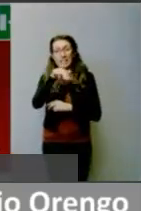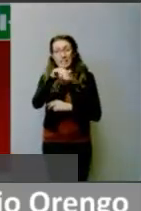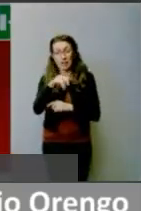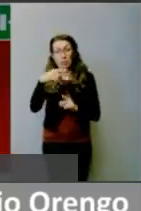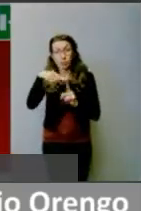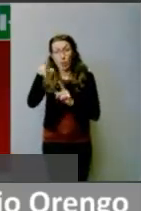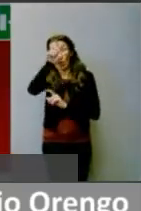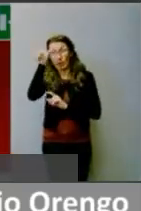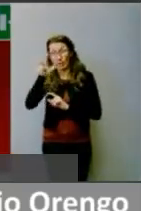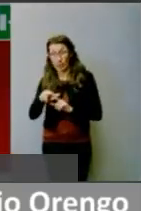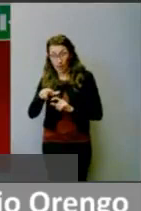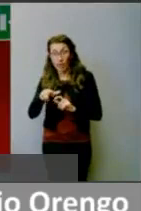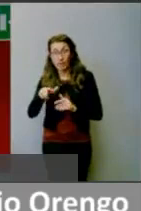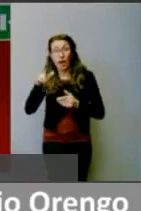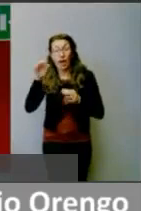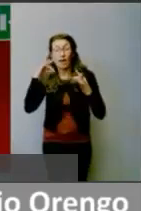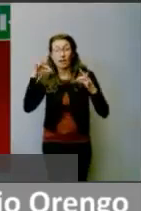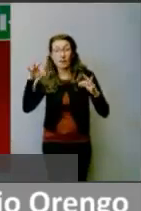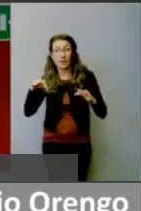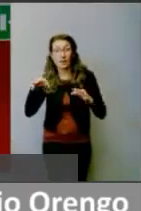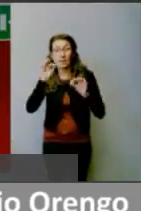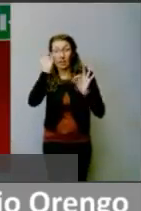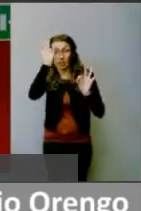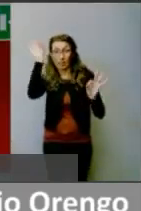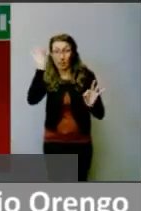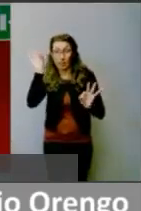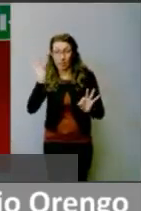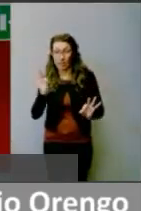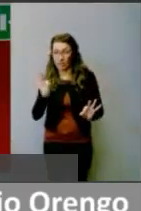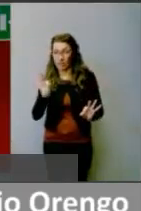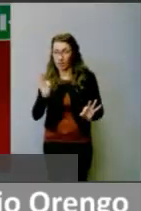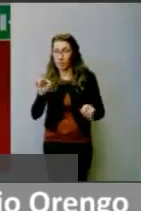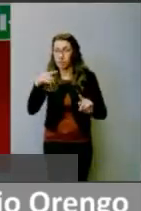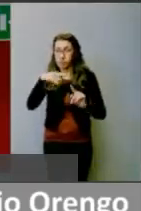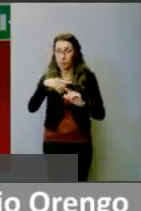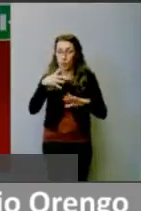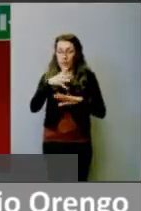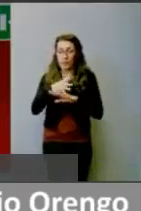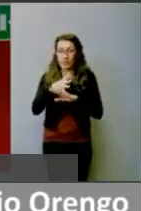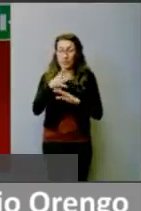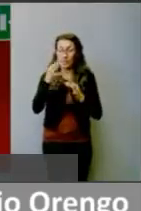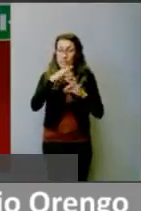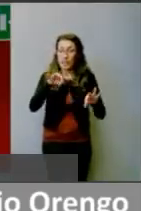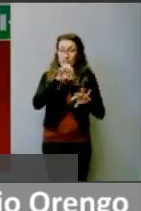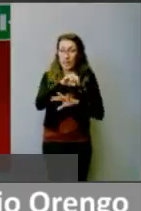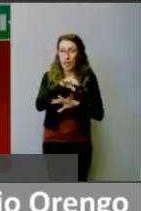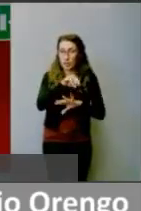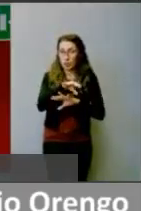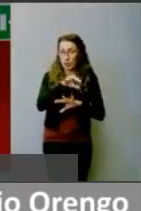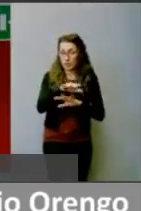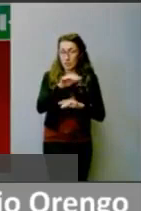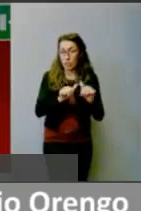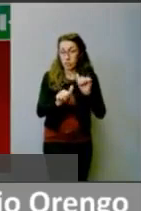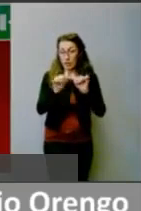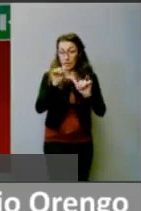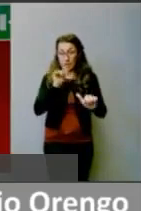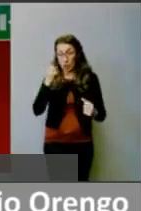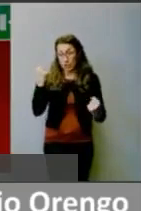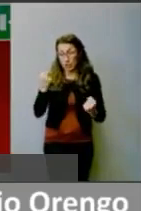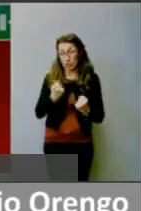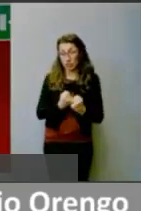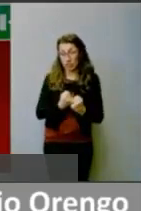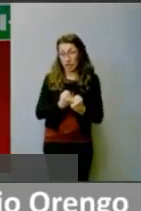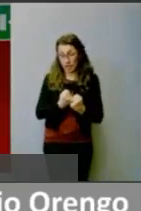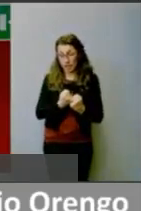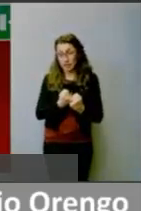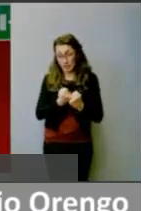Nelle scuole ha effettuato interventi di educazione e formazione alla prevenzione degli incidenti, sviluppando anche